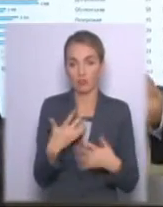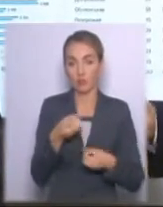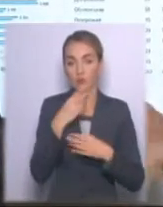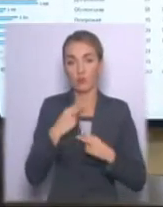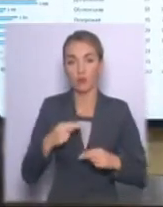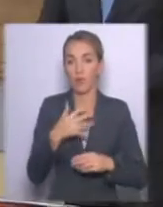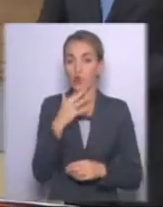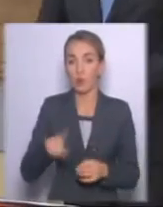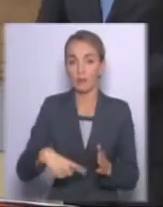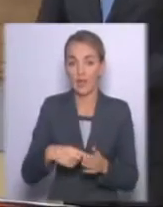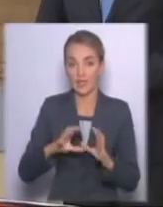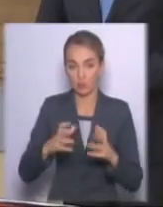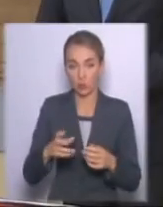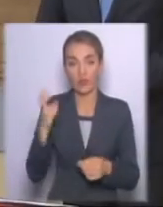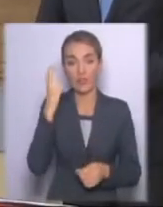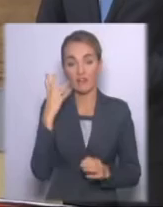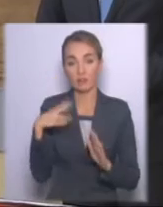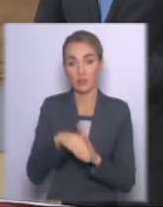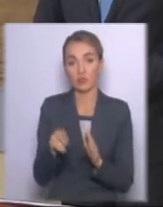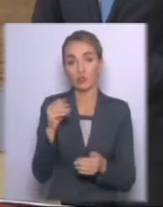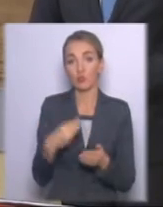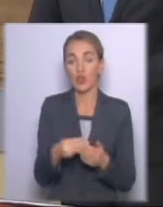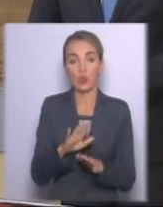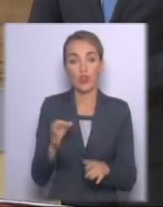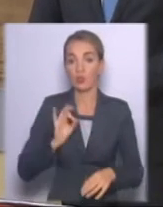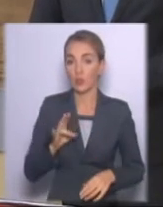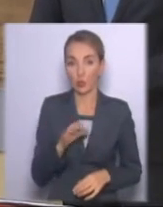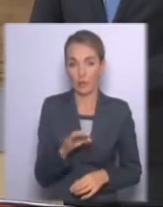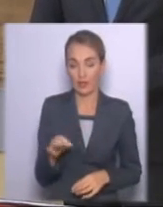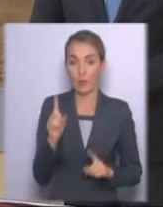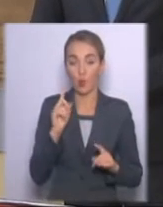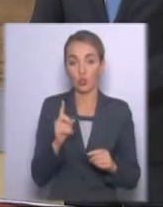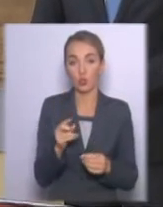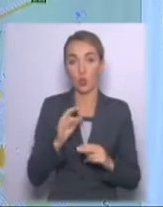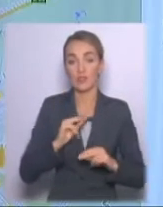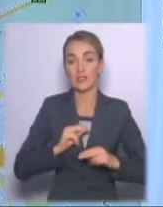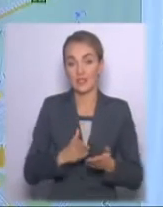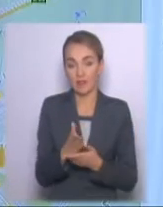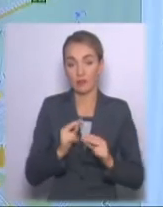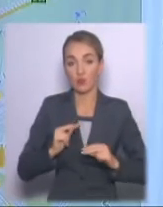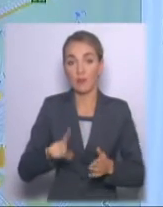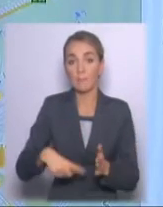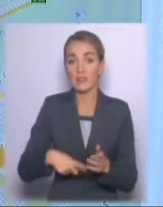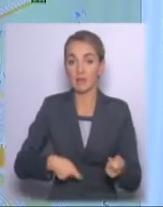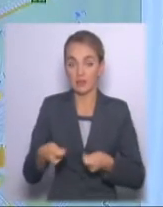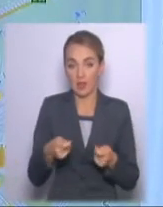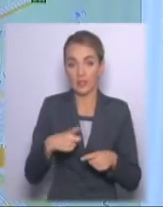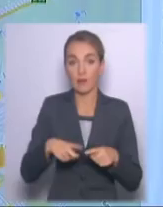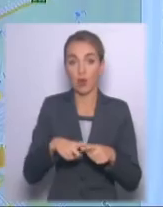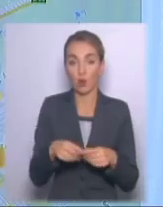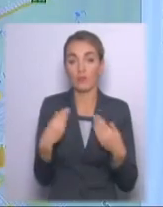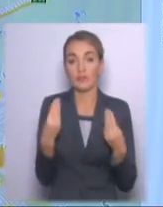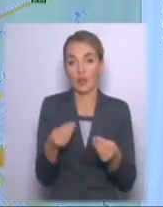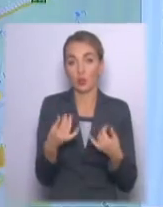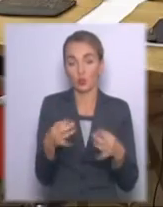багатьох містах світу. У Києві на її впровадження з бюджету не використали ні копійки. Поки що сервіс працюватиме в міській адміністрації. Втім, незабаром він стане доступним